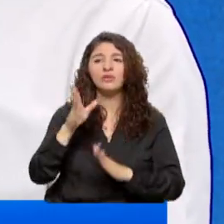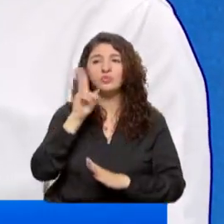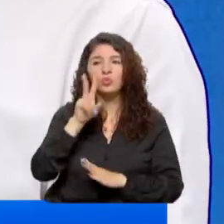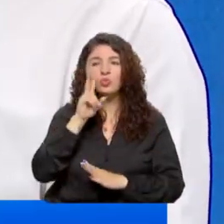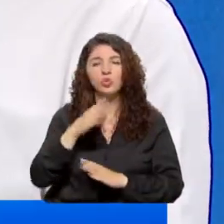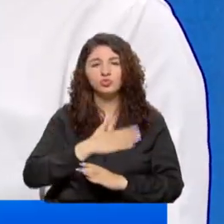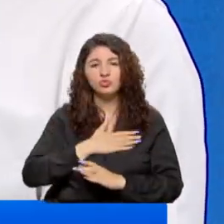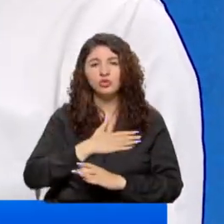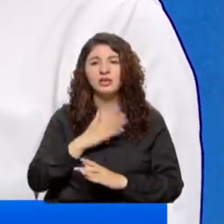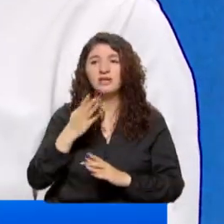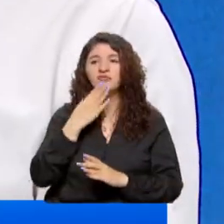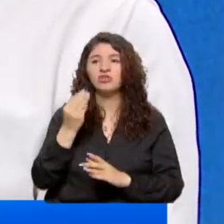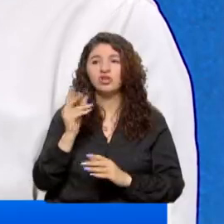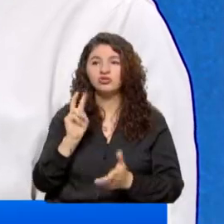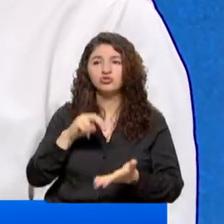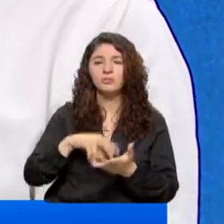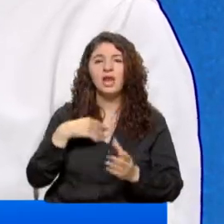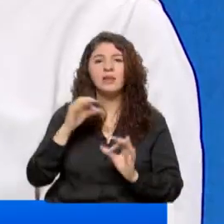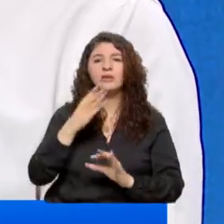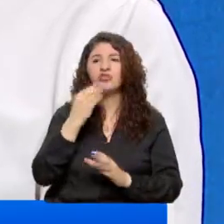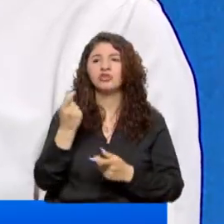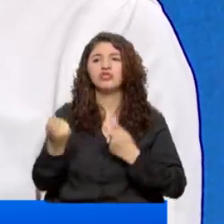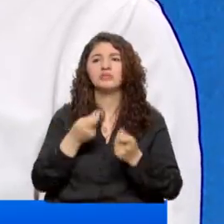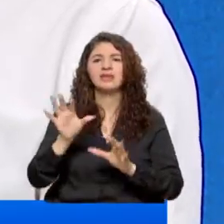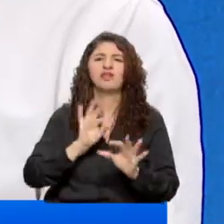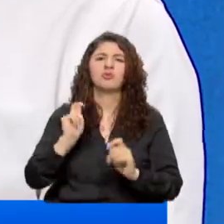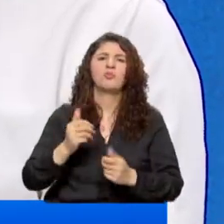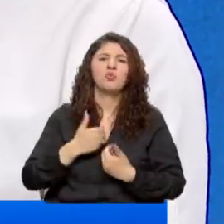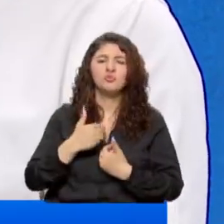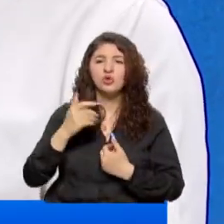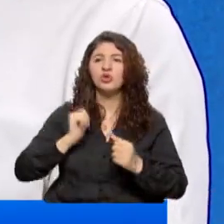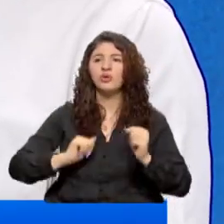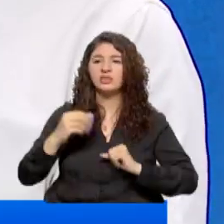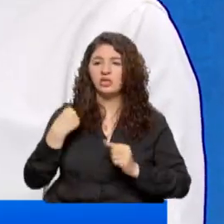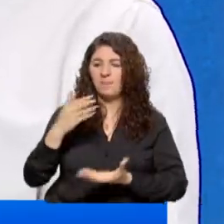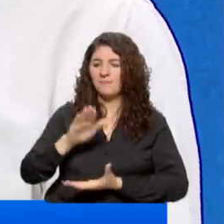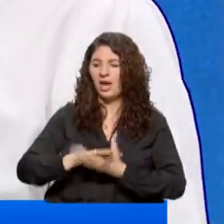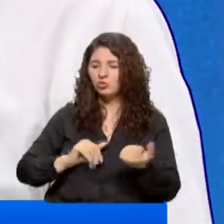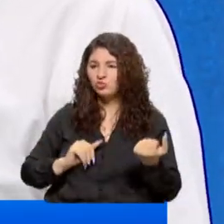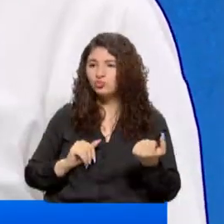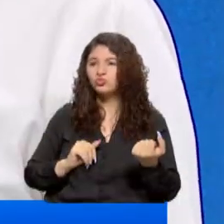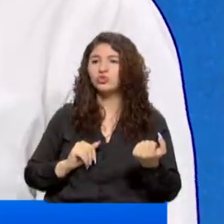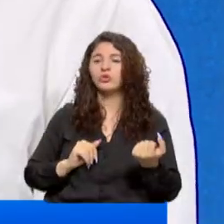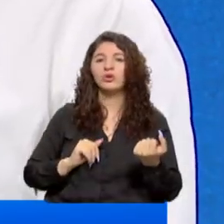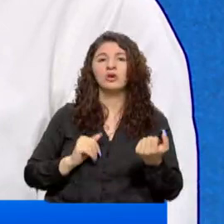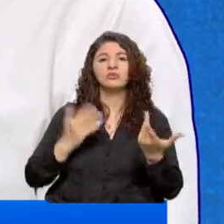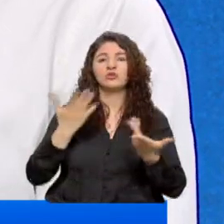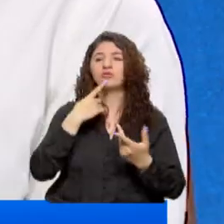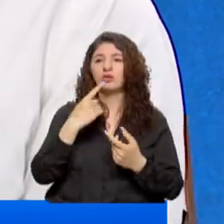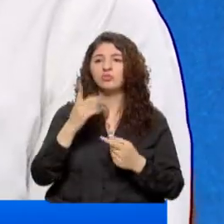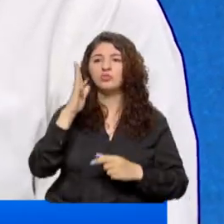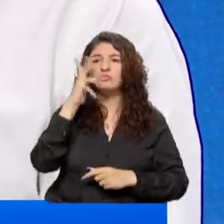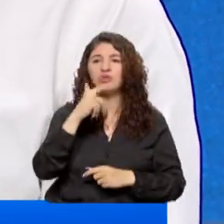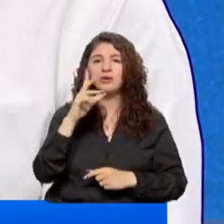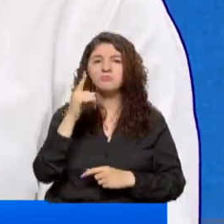çok görüyoruz gençler çıkıyorlar hep gençlerle çalışmayı tercih ediyorum üniversiteden yeni çıkıyor yani şöyle